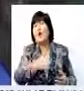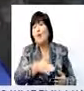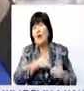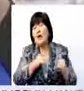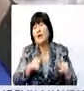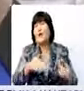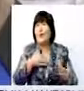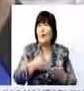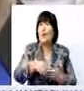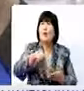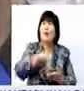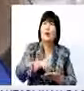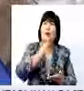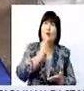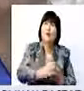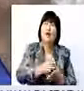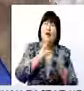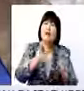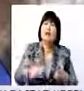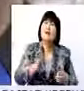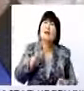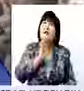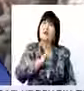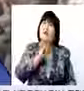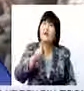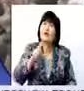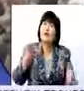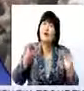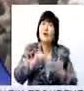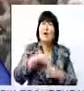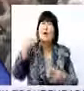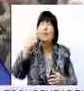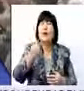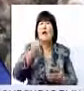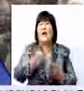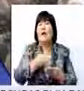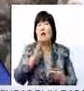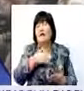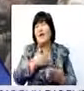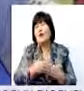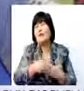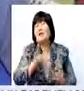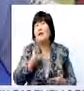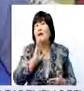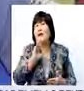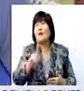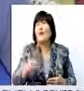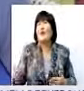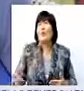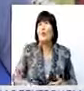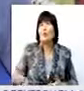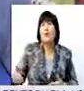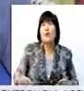дамуына сүбелі үлесін қосып жүрген нәзік жандардың басын қосты. Мақсат әзиз аналар мен белсенді қыз-келіншектердің өмір